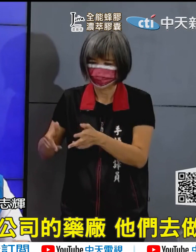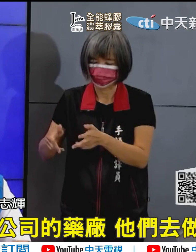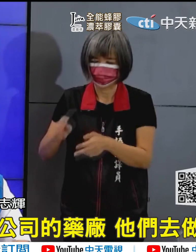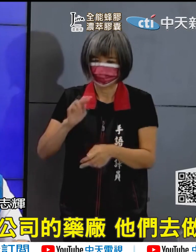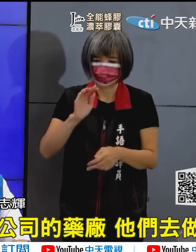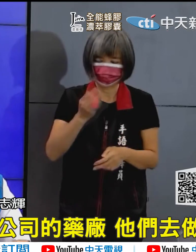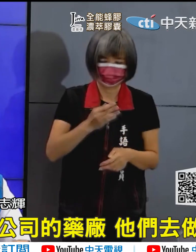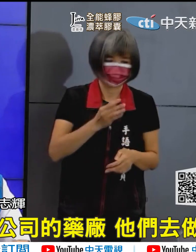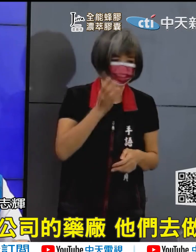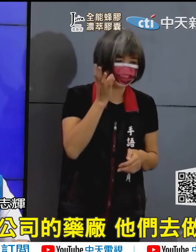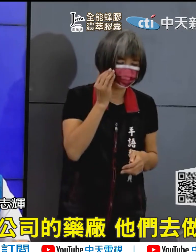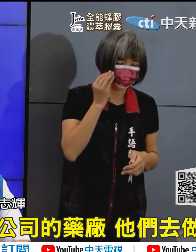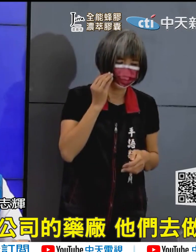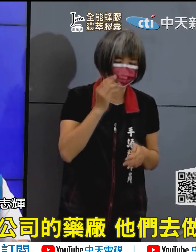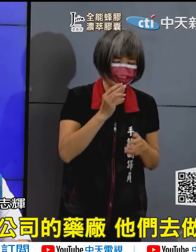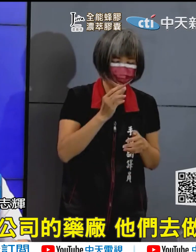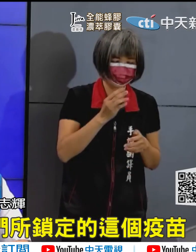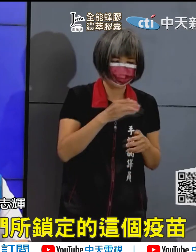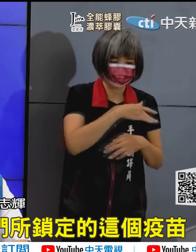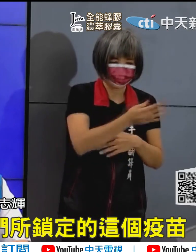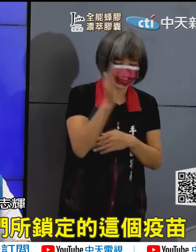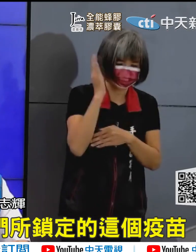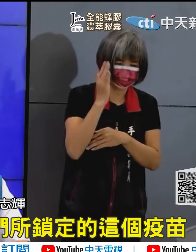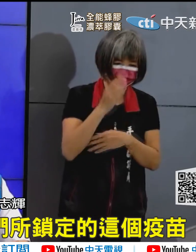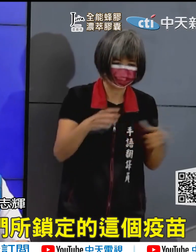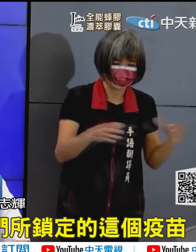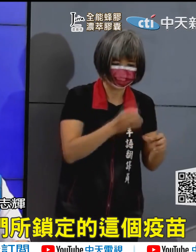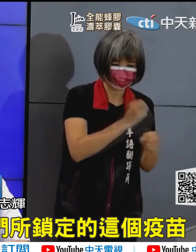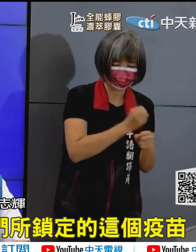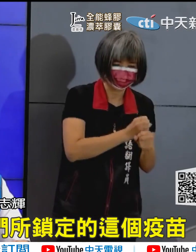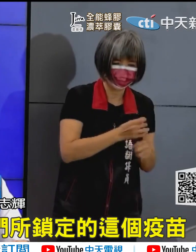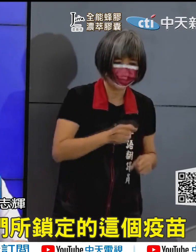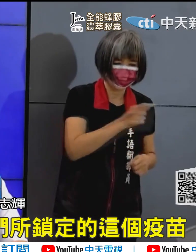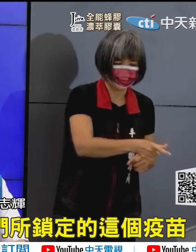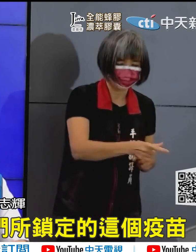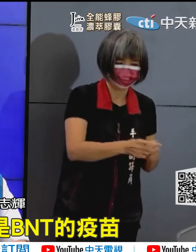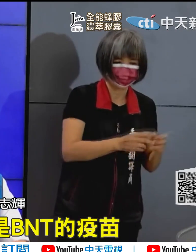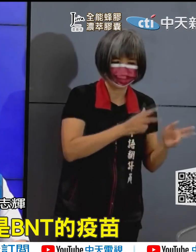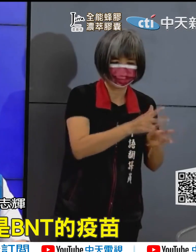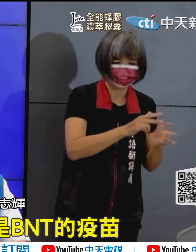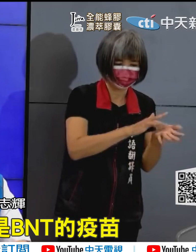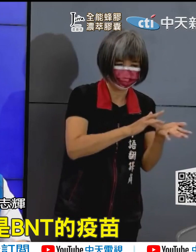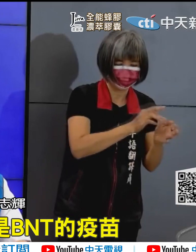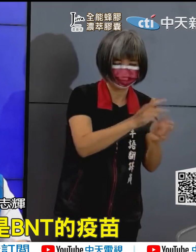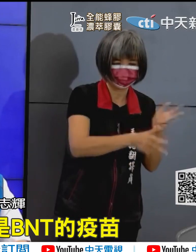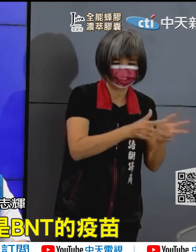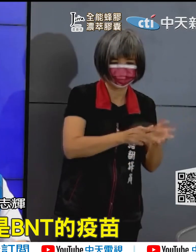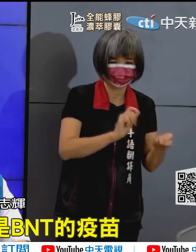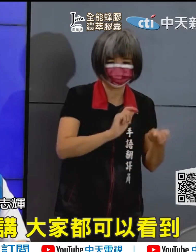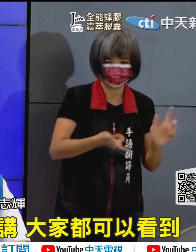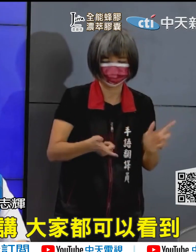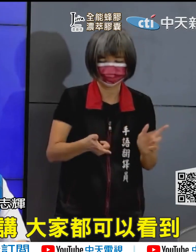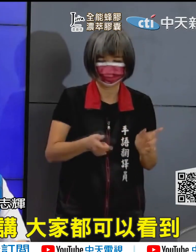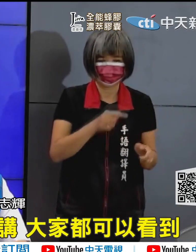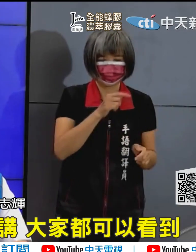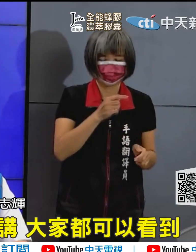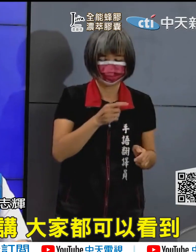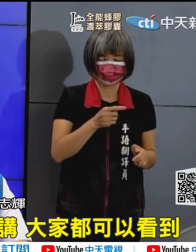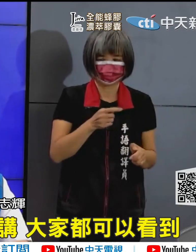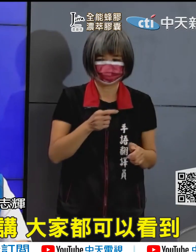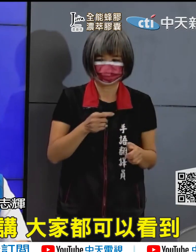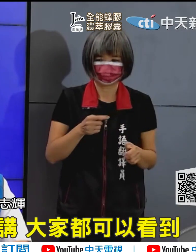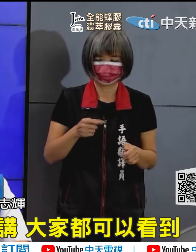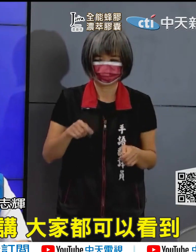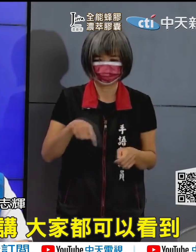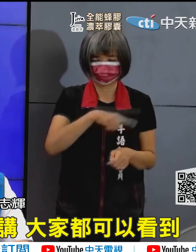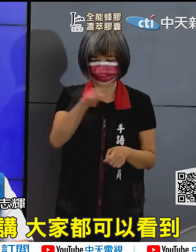公司的药厂哦，他们去做。那目前他们所锁定的这个疫苗是 BNT 的疫苗，那老实讲大家都可以